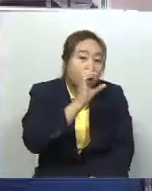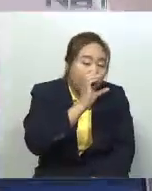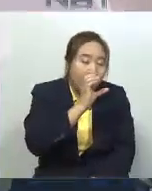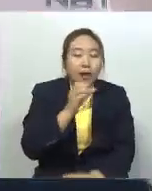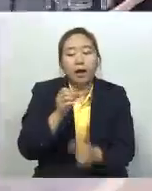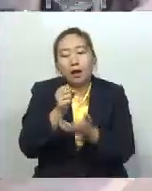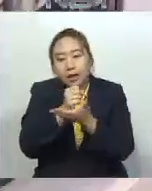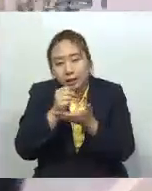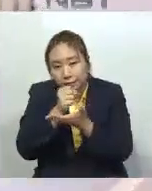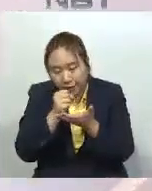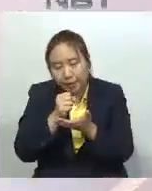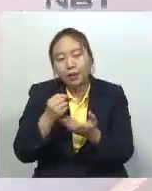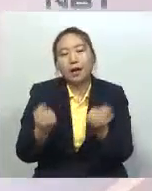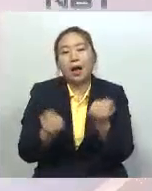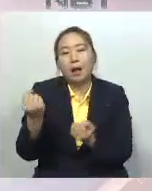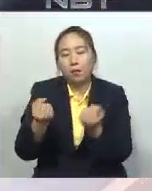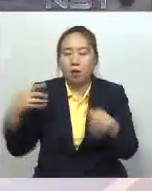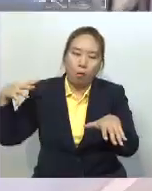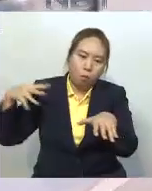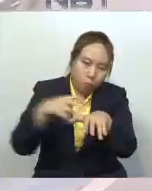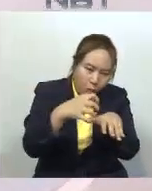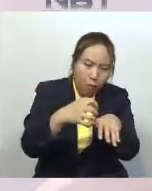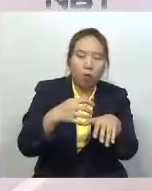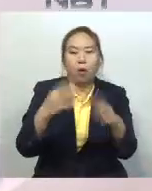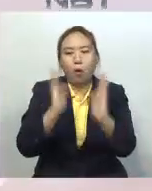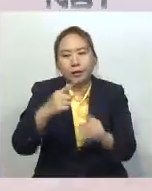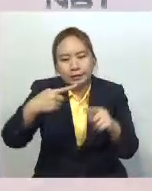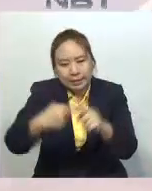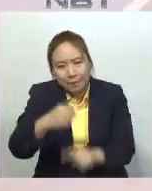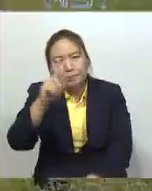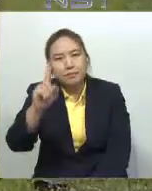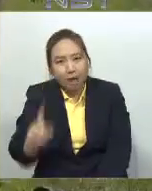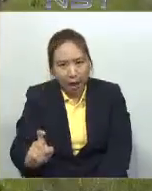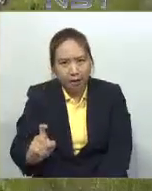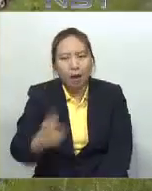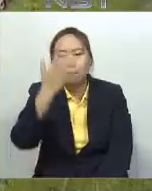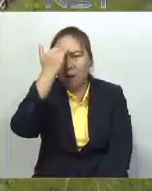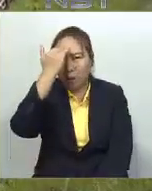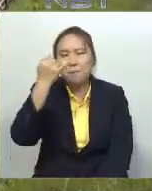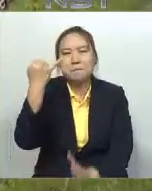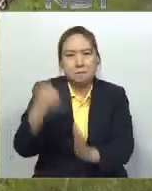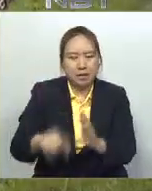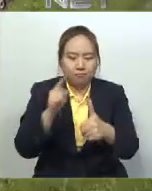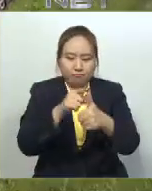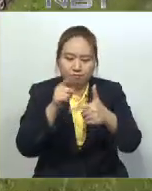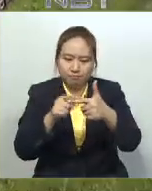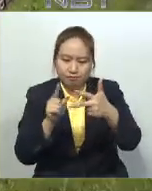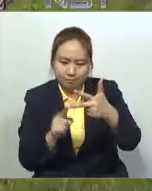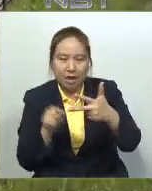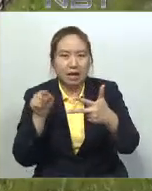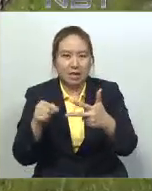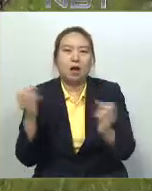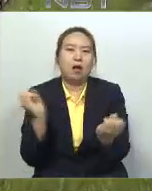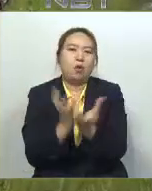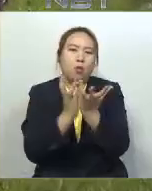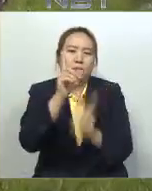ะขับรถทำให้เกิดอุบัติเหตุจนมีผู้ได้รับบาดเจ็บหรือเสียชีวิตเนื่องจากพบว่าเป็นสาเหตุหลักที่ทำให้เกิดการสู